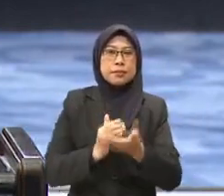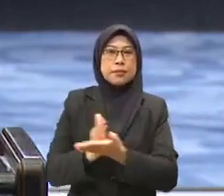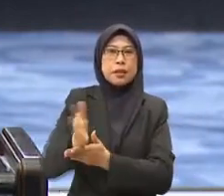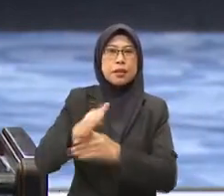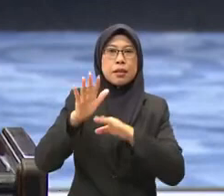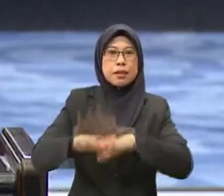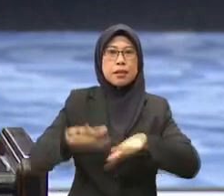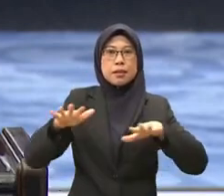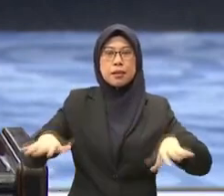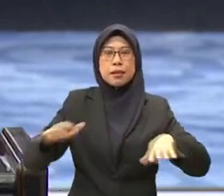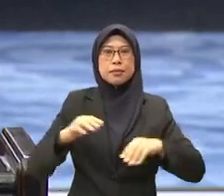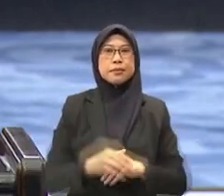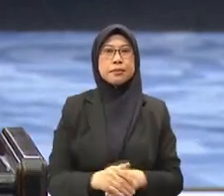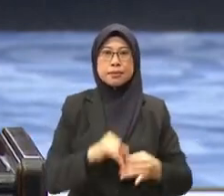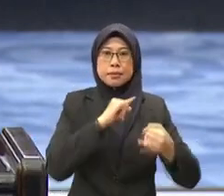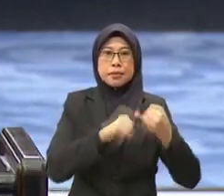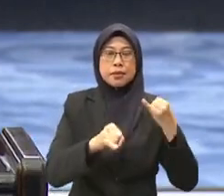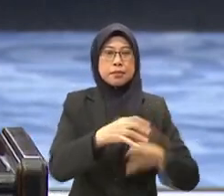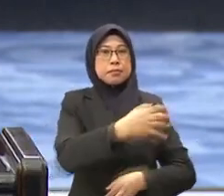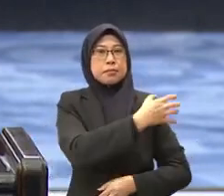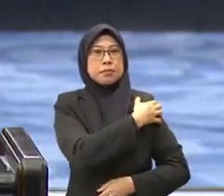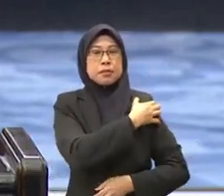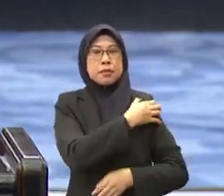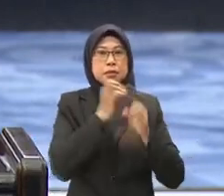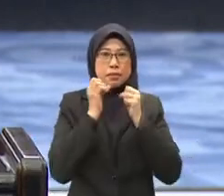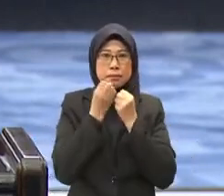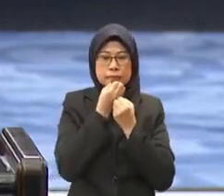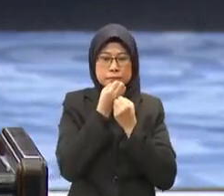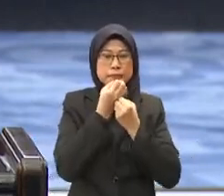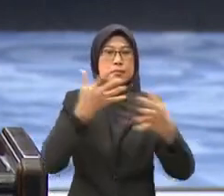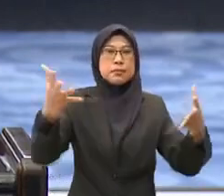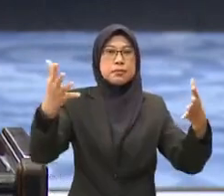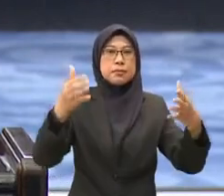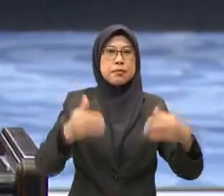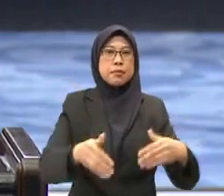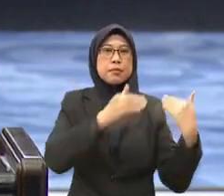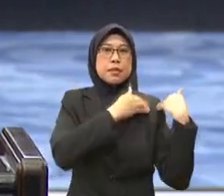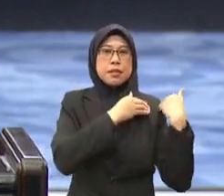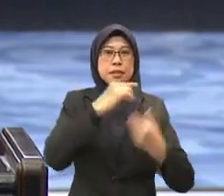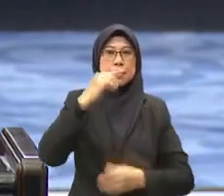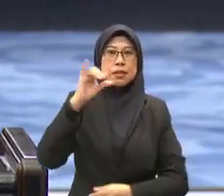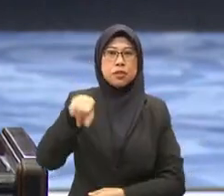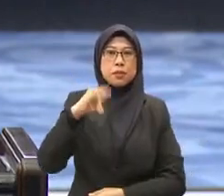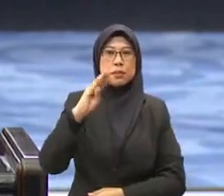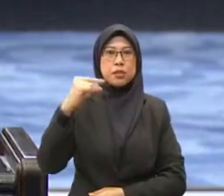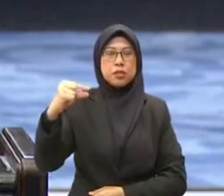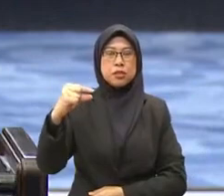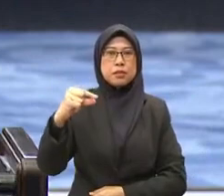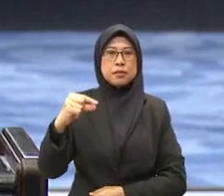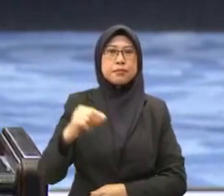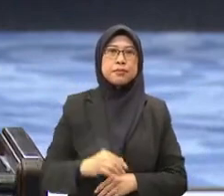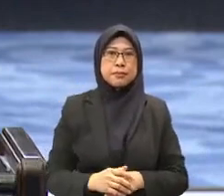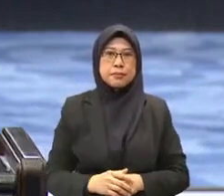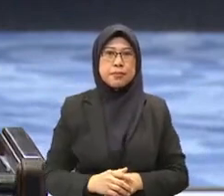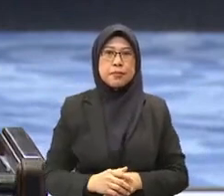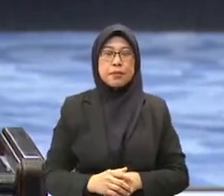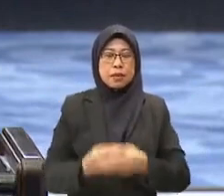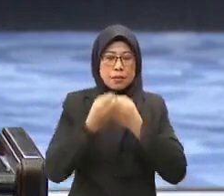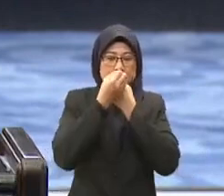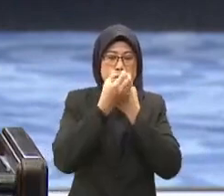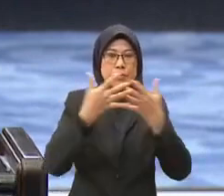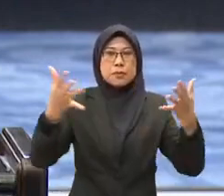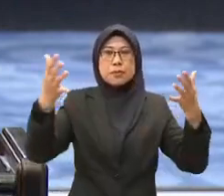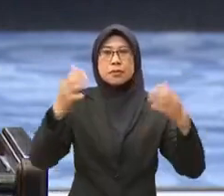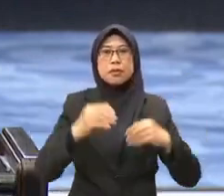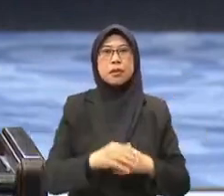kanak-kanak dan akhir sekali memperkasa khbahan fungsi dan peranan jbg melalui form yang lebih luas seperti hebahan melalui